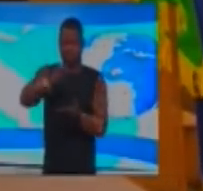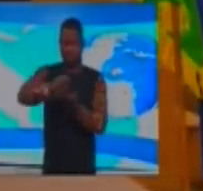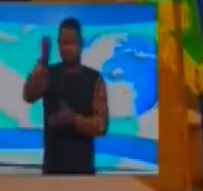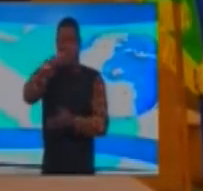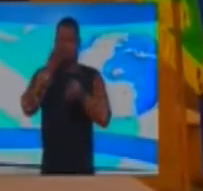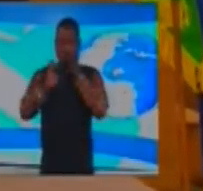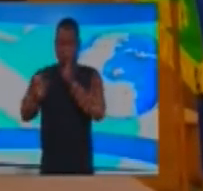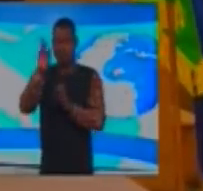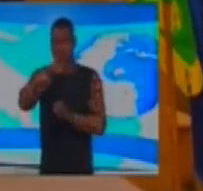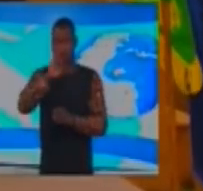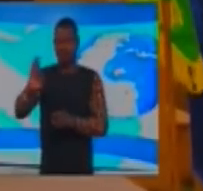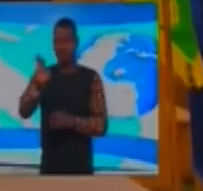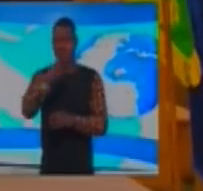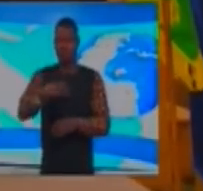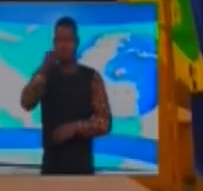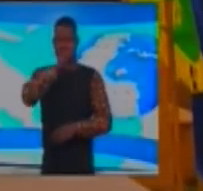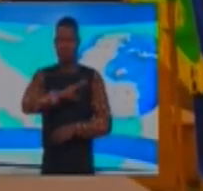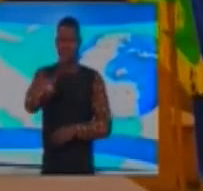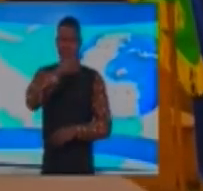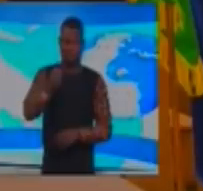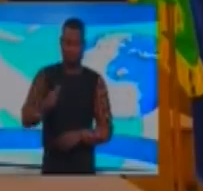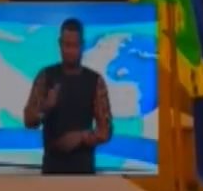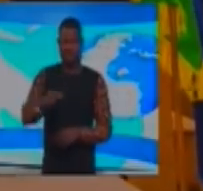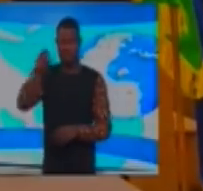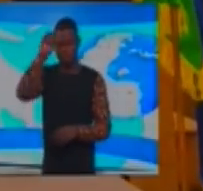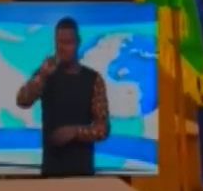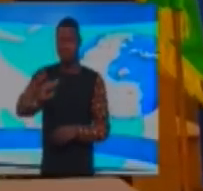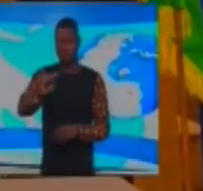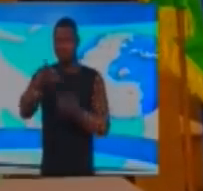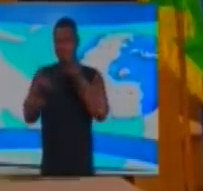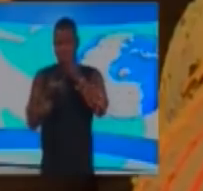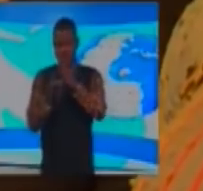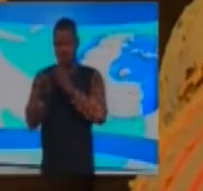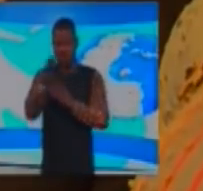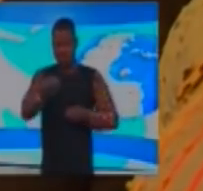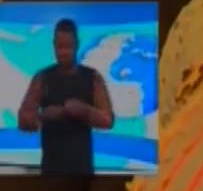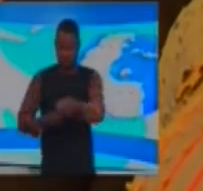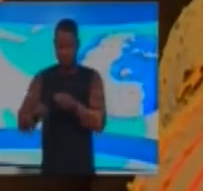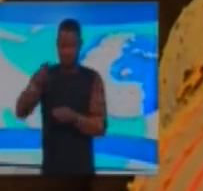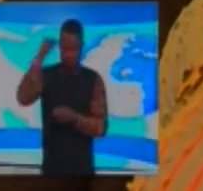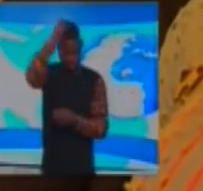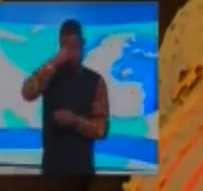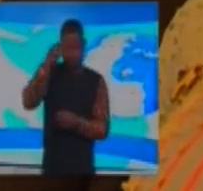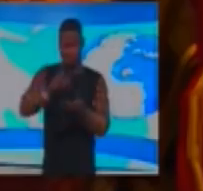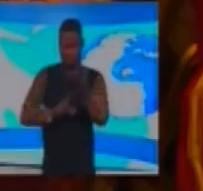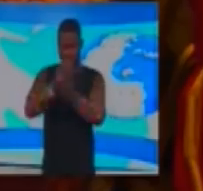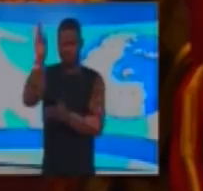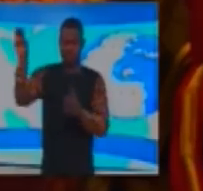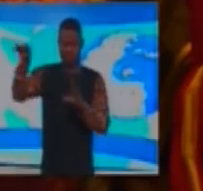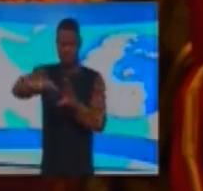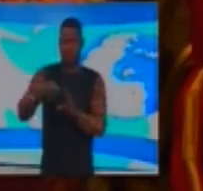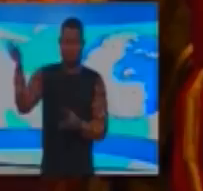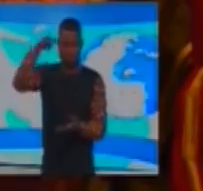Burkina bénéficie de l'ACA Media Solution, une technologie de régulation marocaine développée en